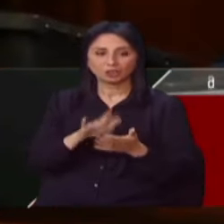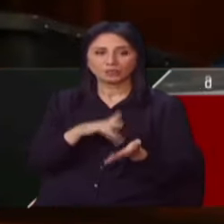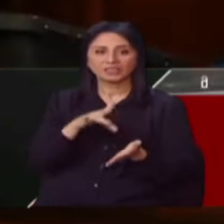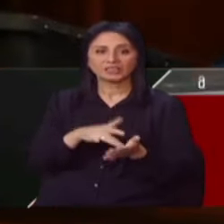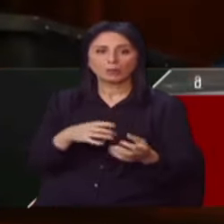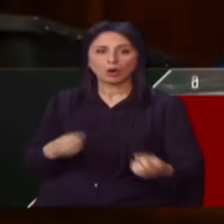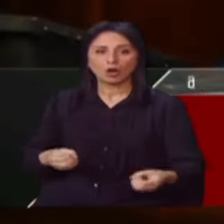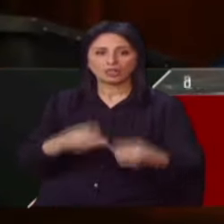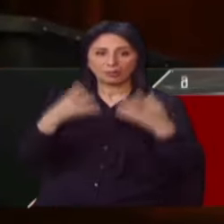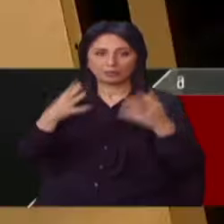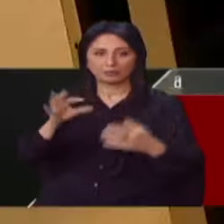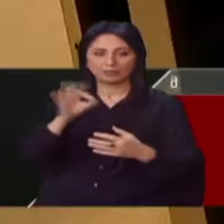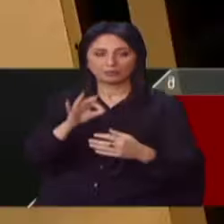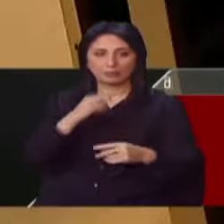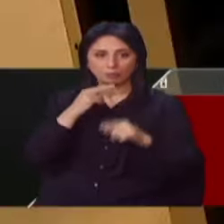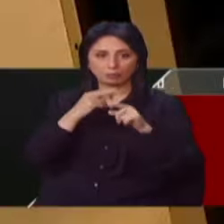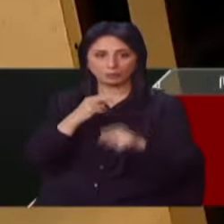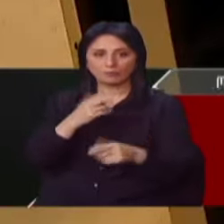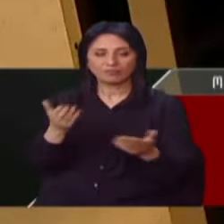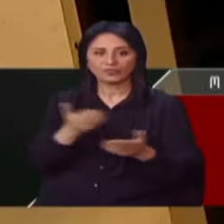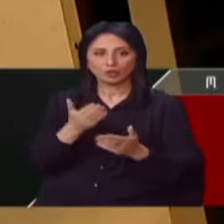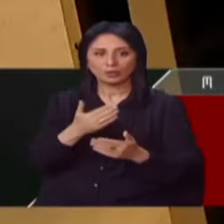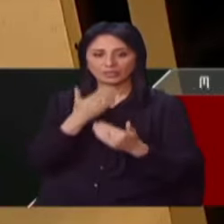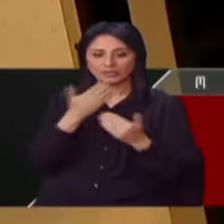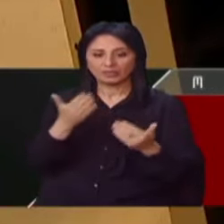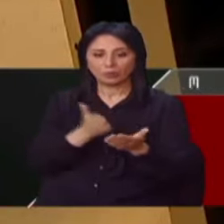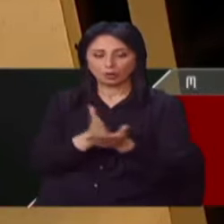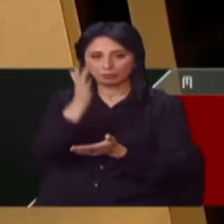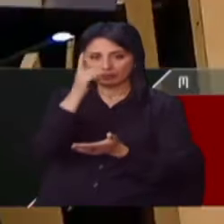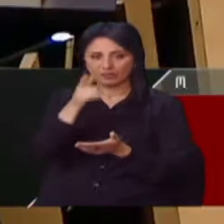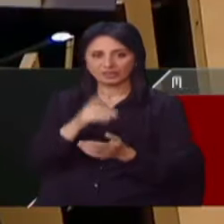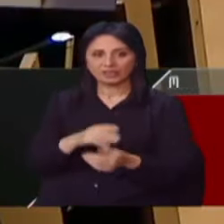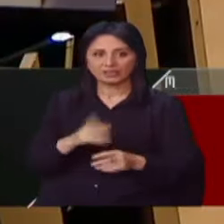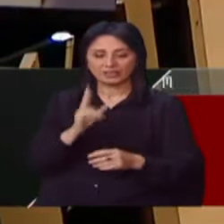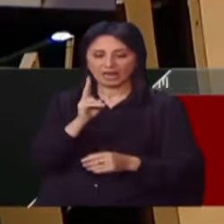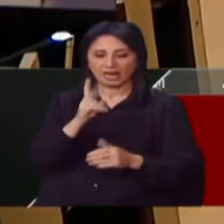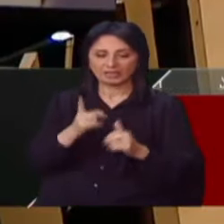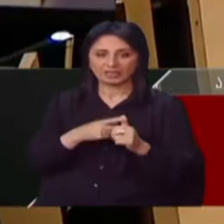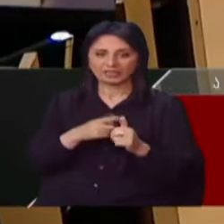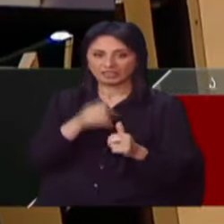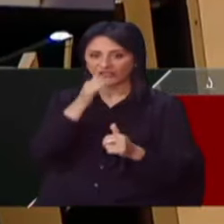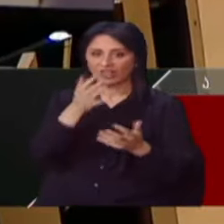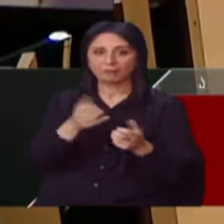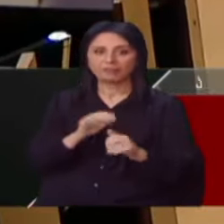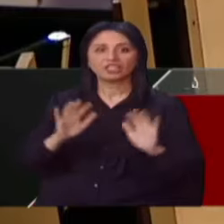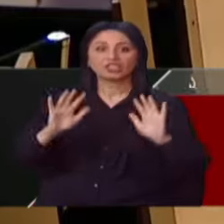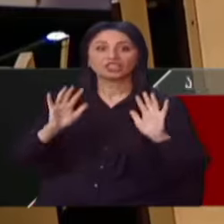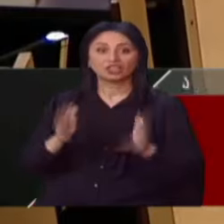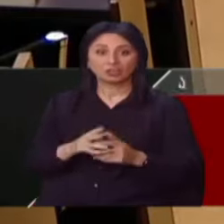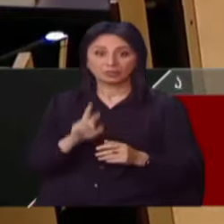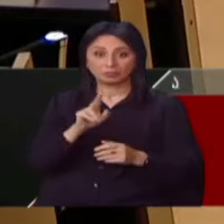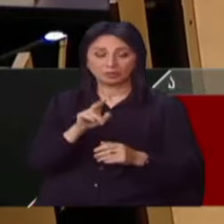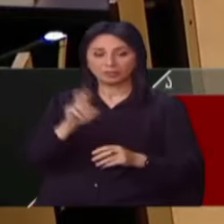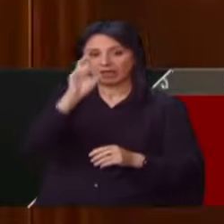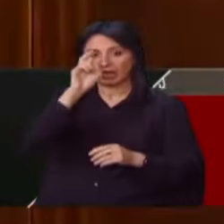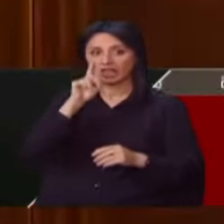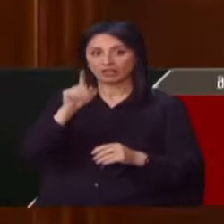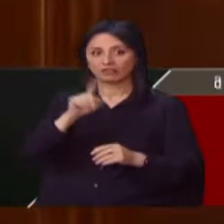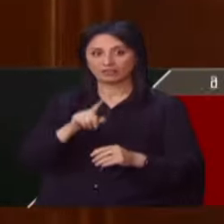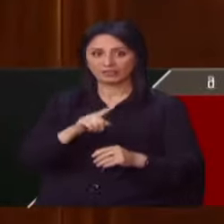სამოქალაქო დაპირისპირებაზე ამახვილებს, რომლის საბოლოო მიზანიც კანდიდატის სტატუსის ვერ მიღების შემთხვევაში